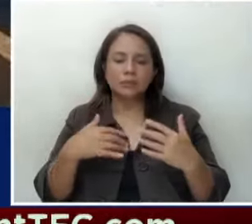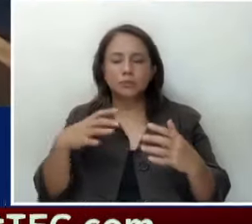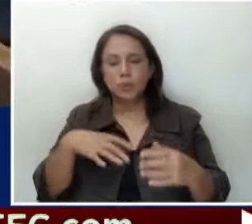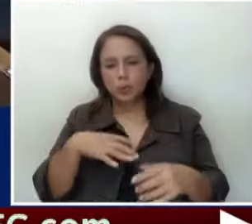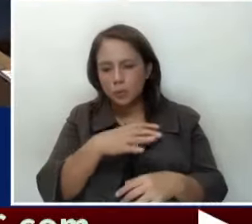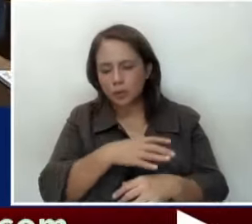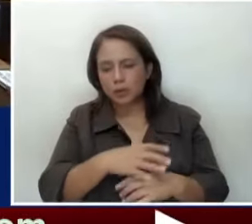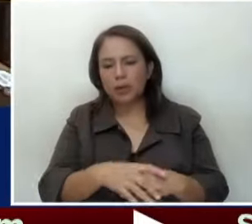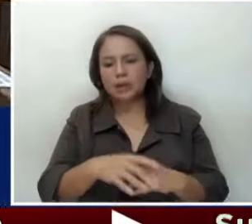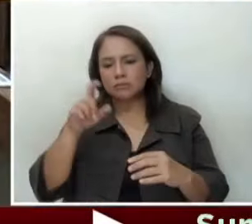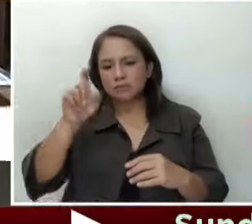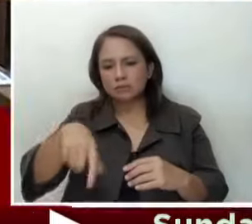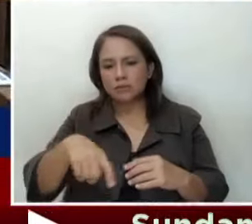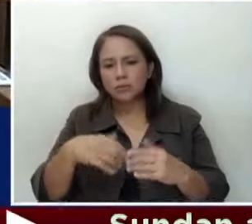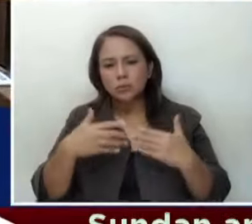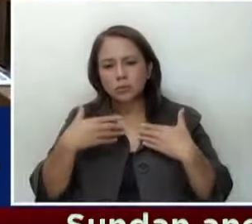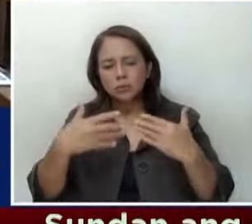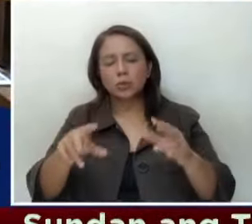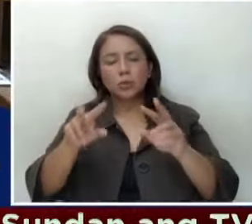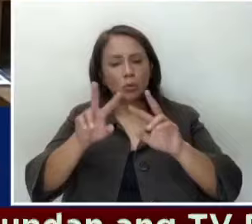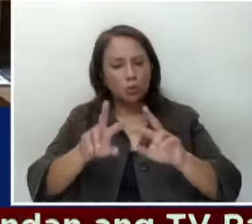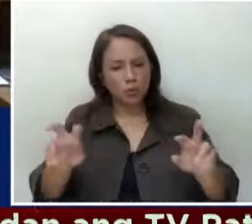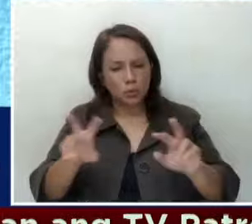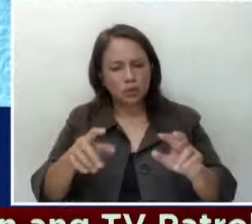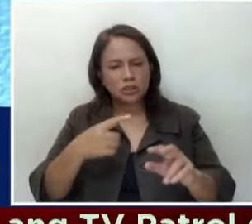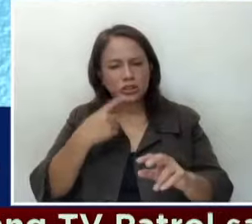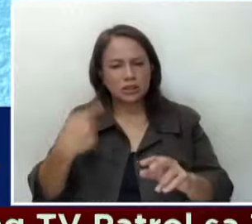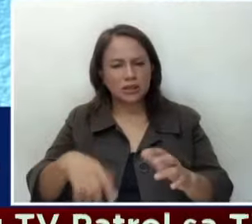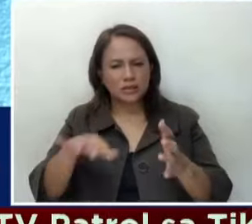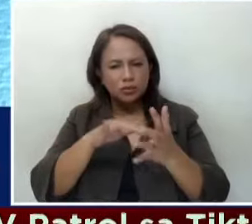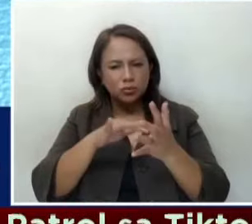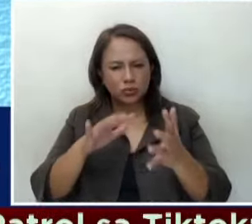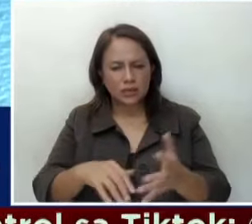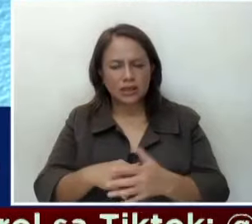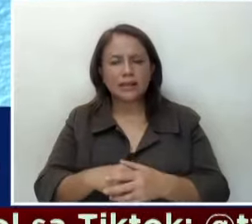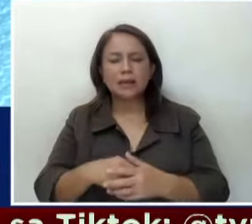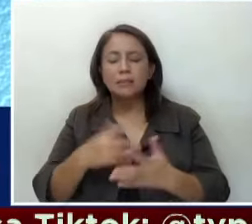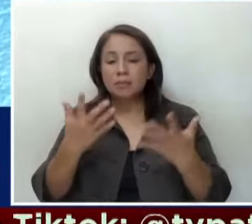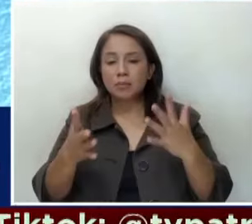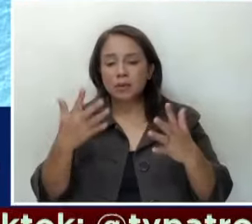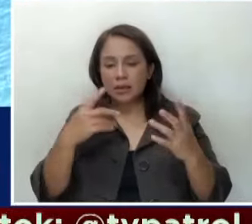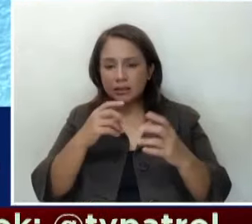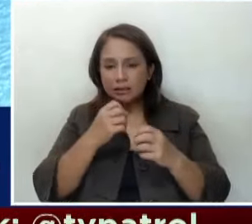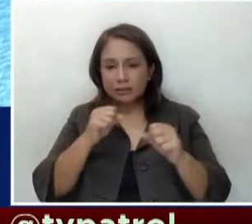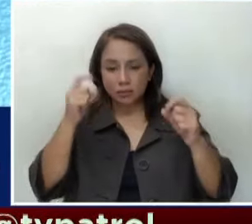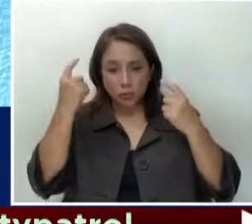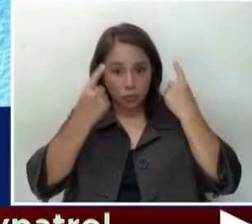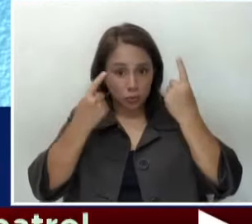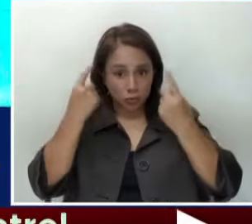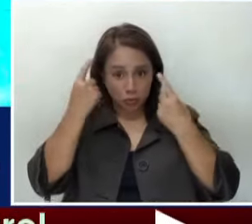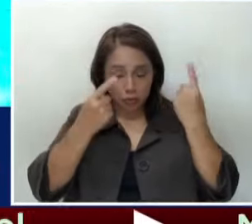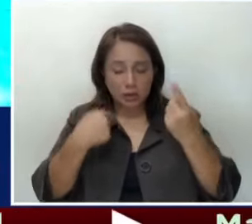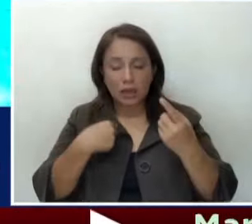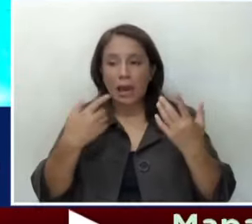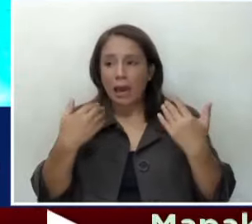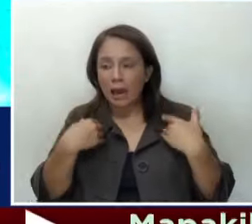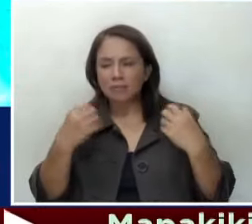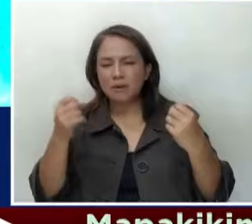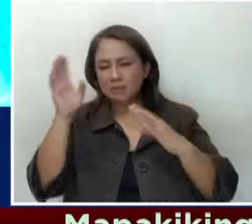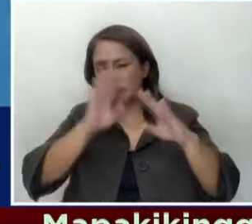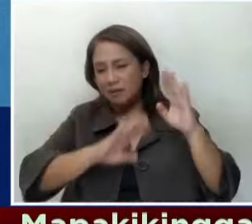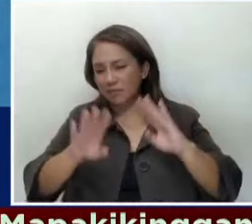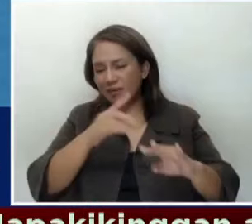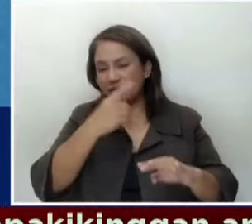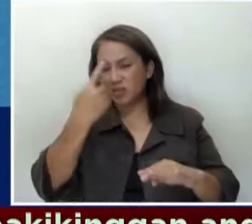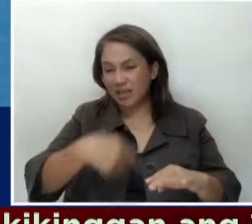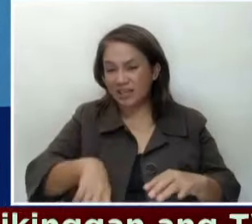na dapat ituloy ang investigasyon sa mga Chinese student. Maituturing umano silang security concerns sa harap ng umiinit na tensyon ng Pilipinas at